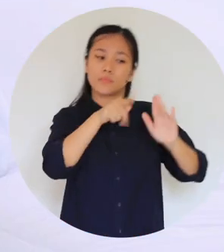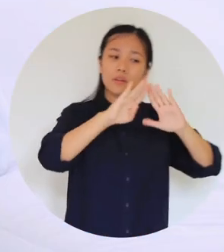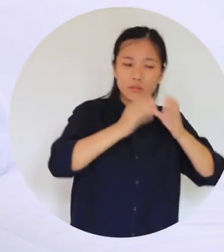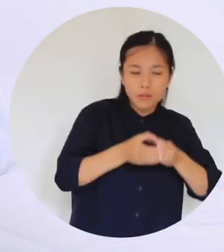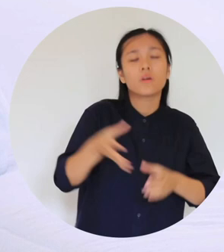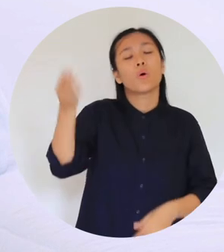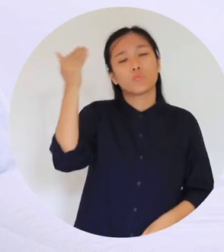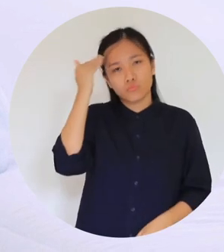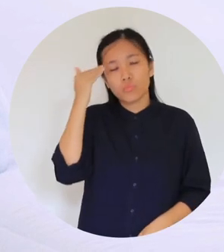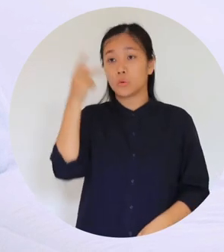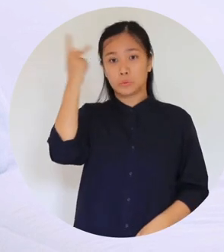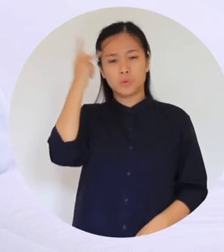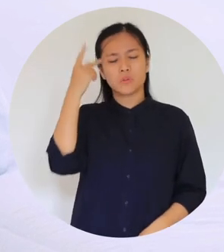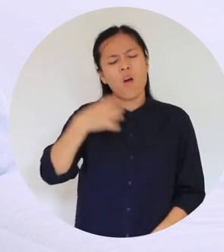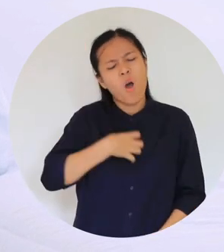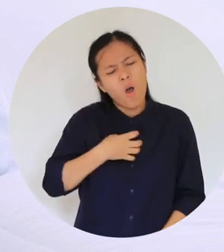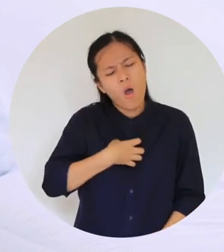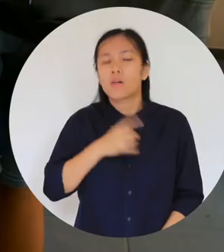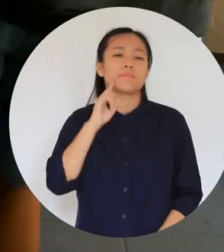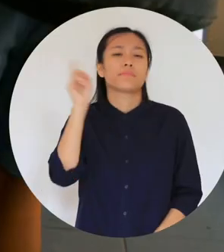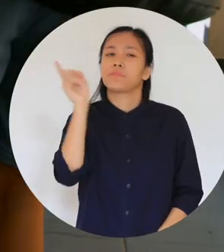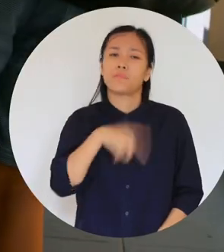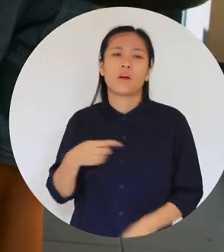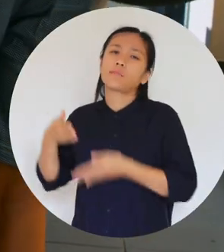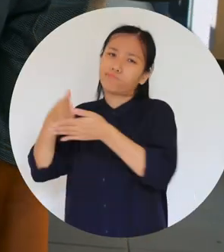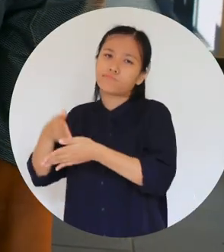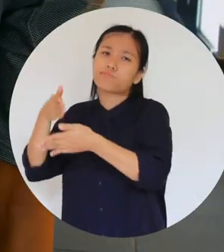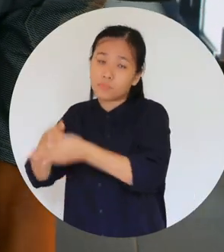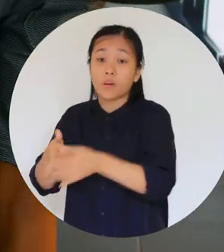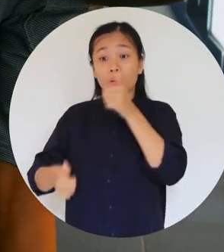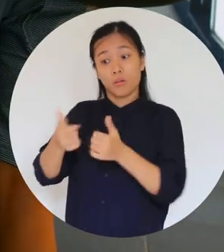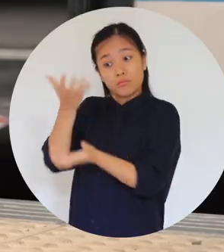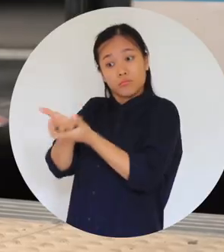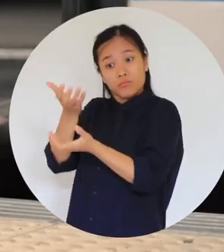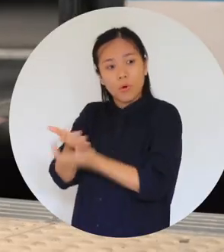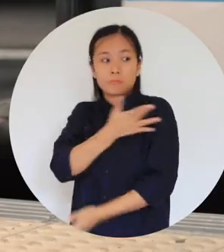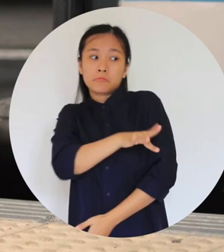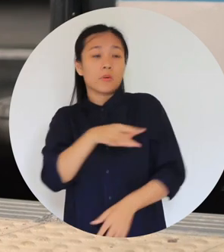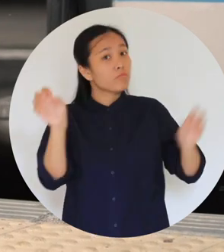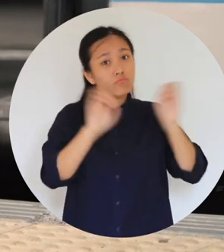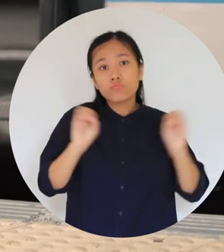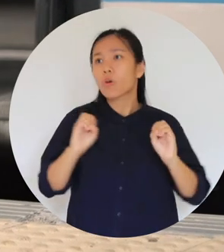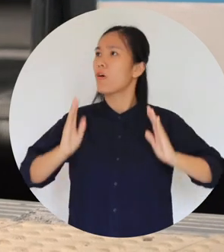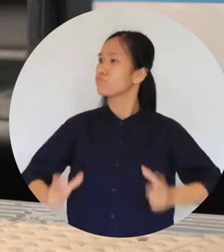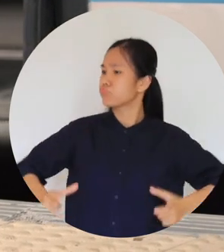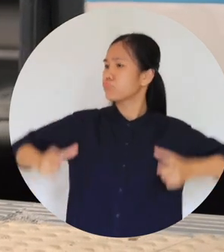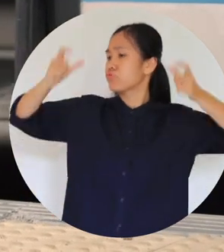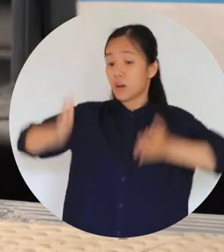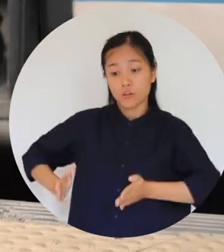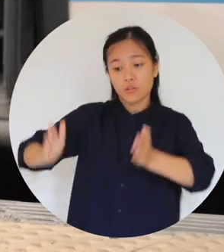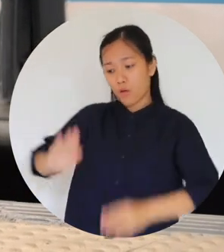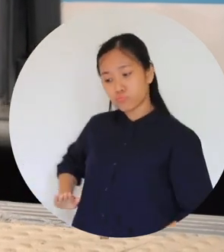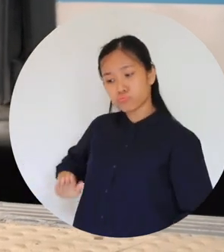tật không phải là bất hạnh mà chỉ là sự bất tiện. Nếu xã hội không còn sự kỳ thị, các công trình được thiết kế thuận tiện với người khuyết